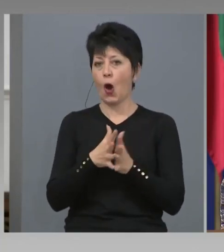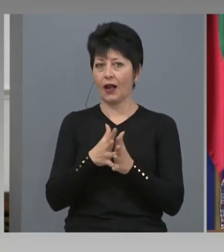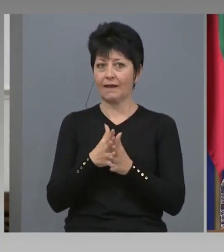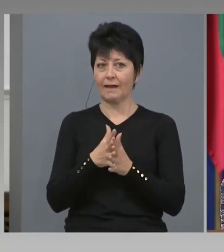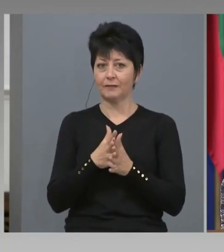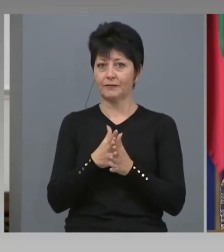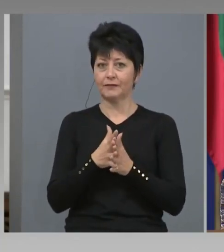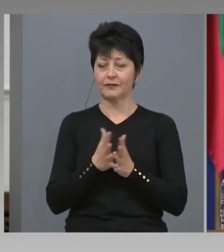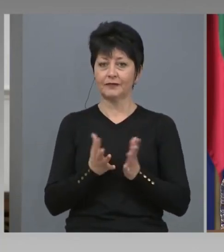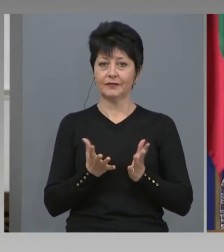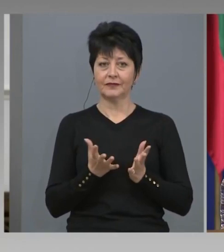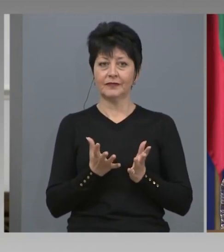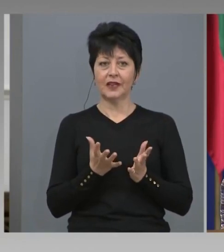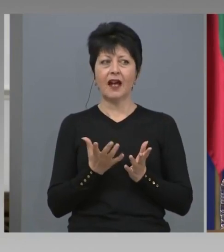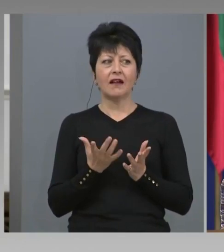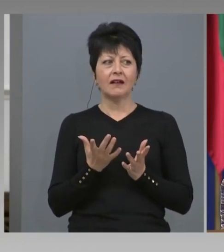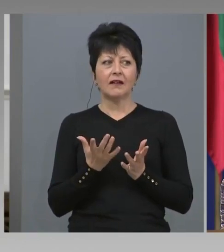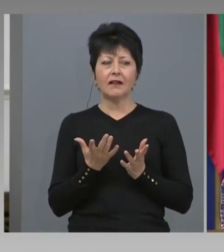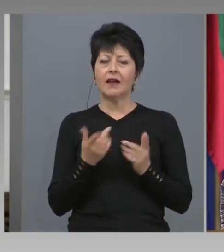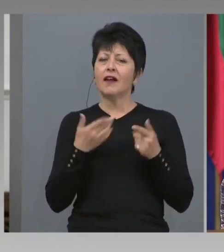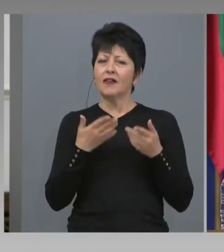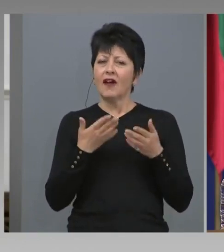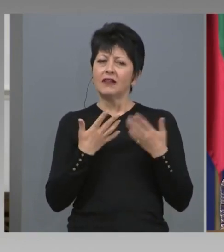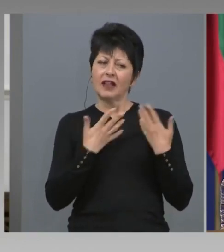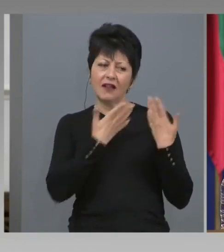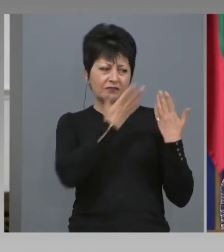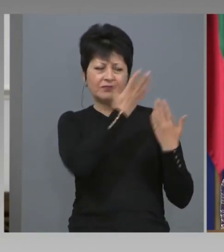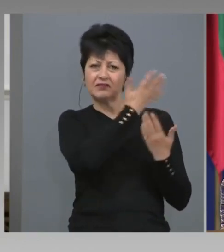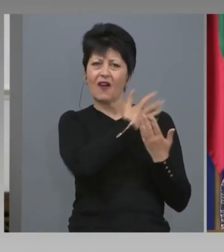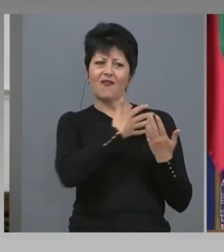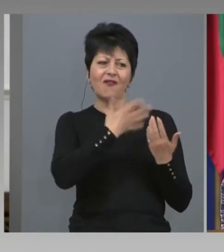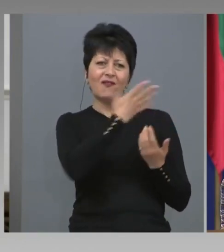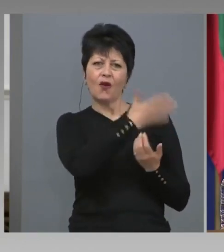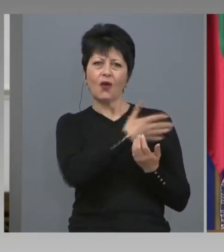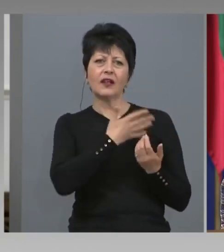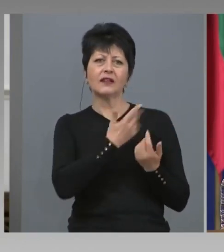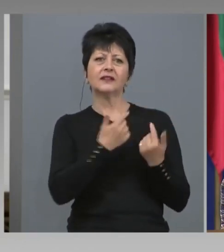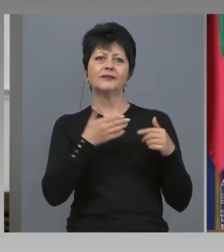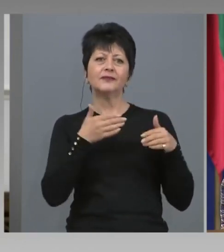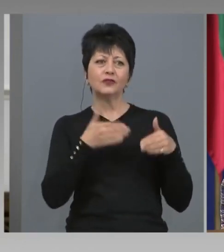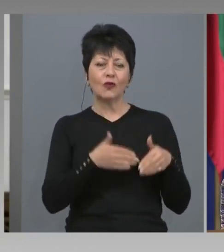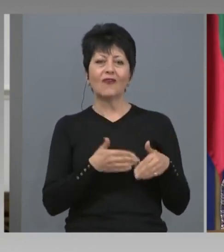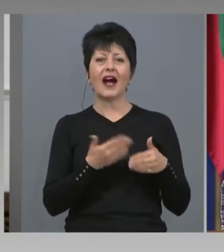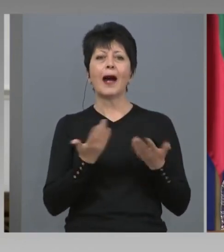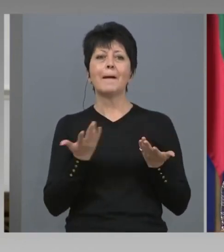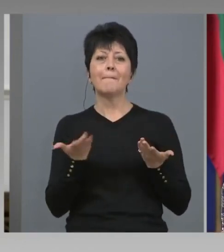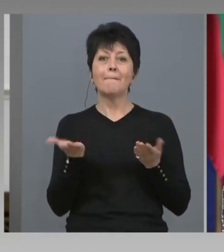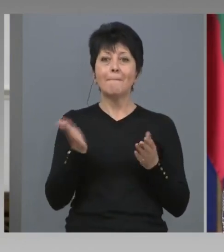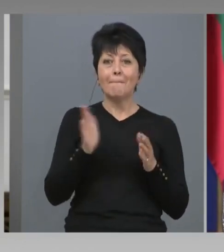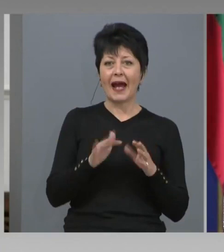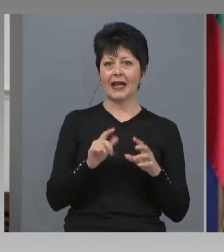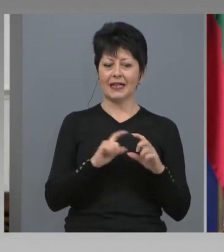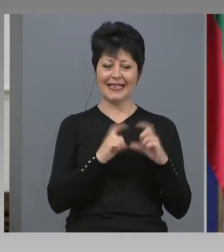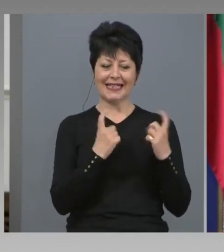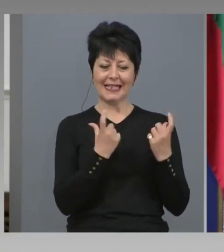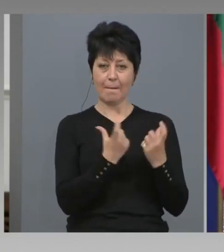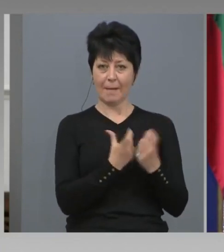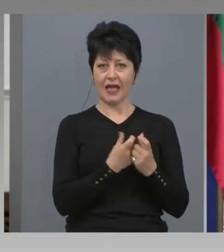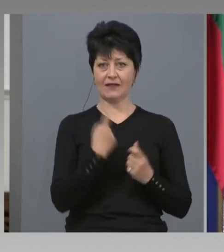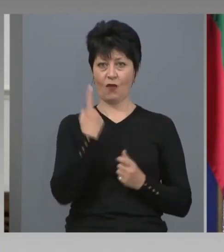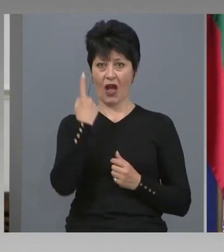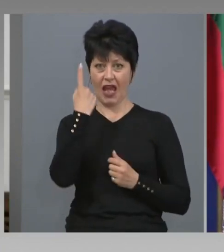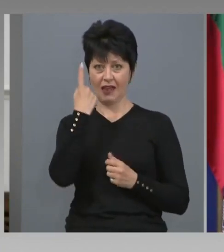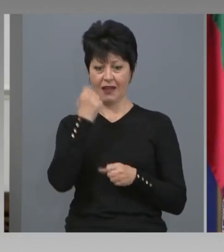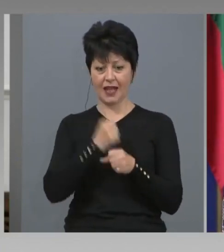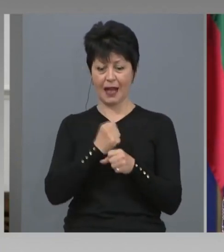И две да са. Нали, на фона на... Но е пак семейство, пак един работещ